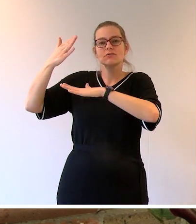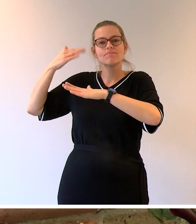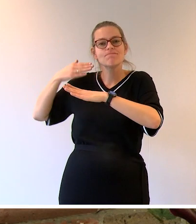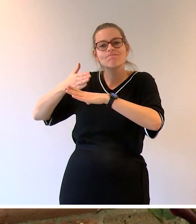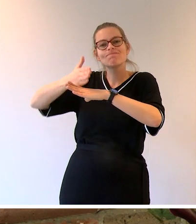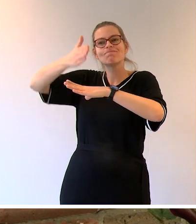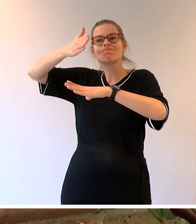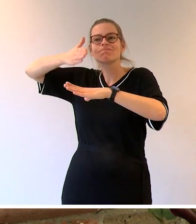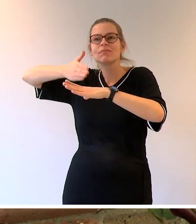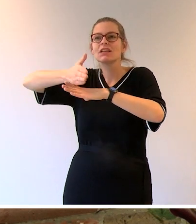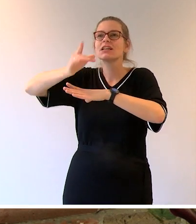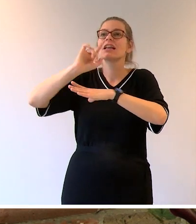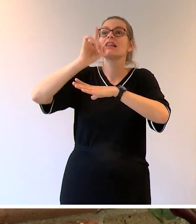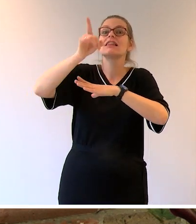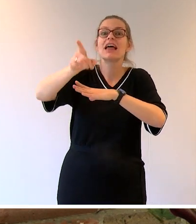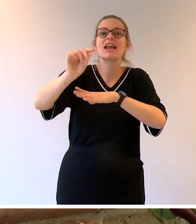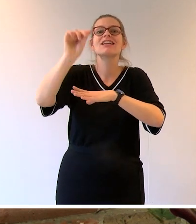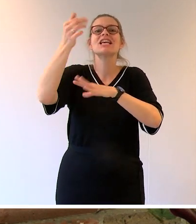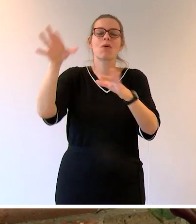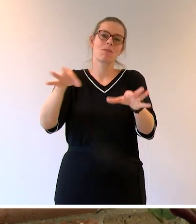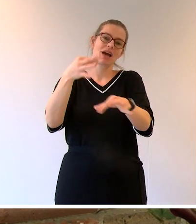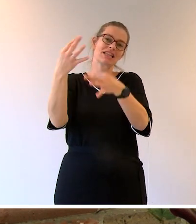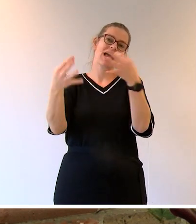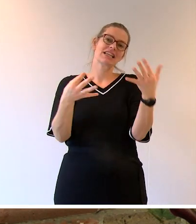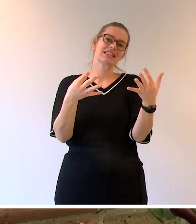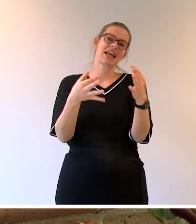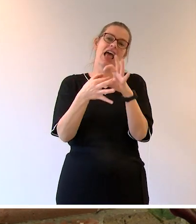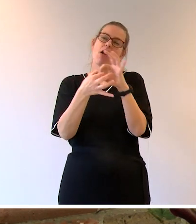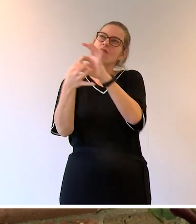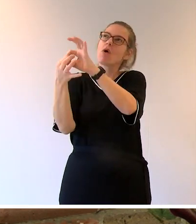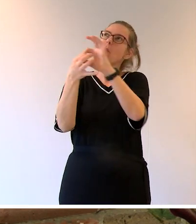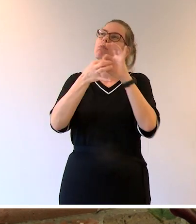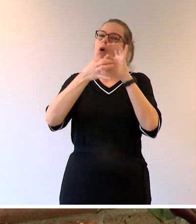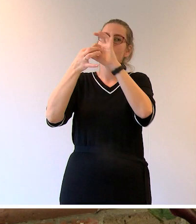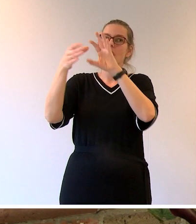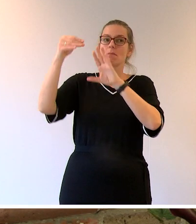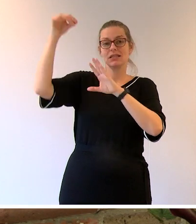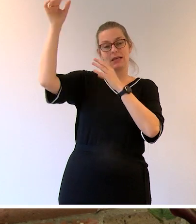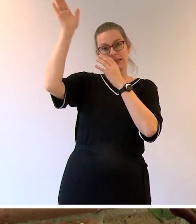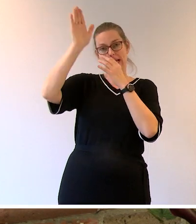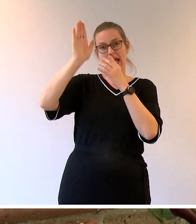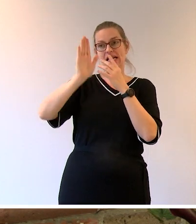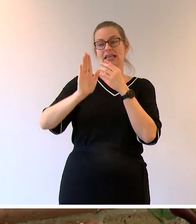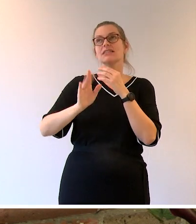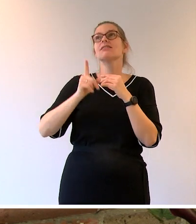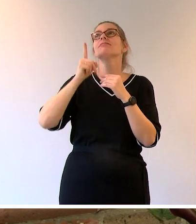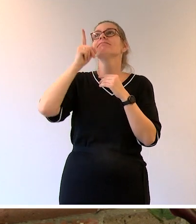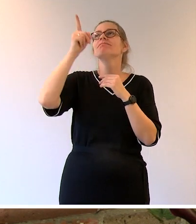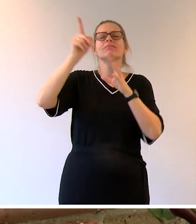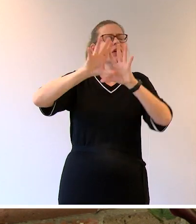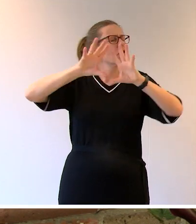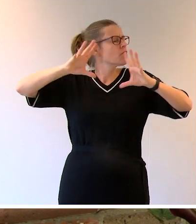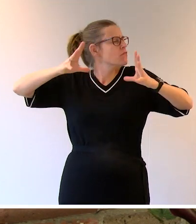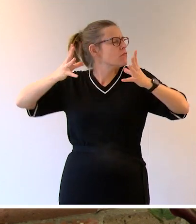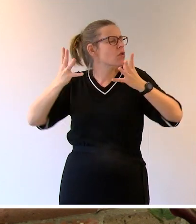voortstuwt naar het nieuwe paradijs. En de verbondenheid met de Geest die volkomen